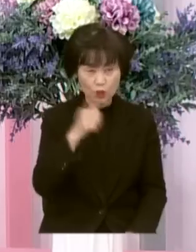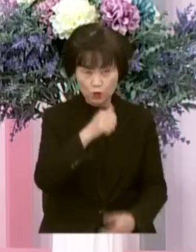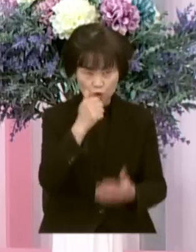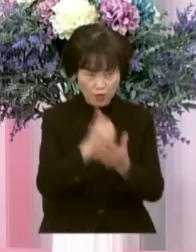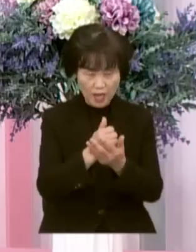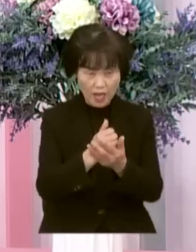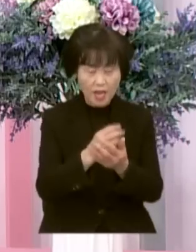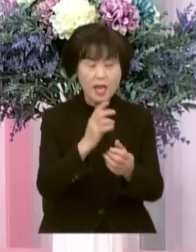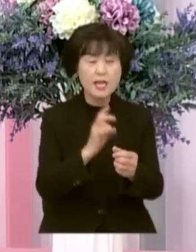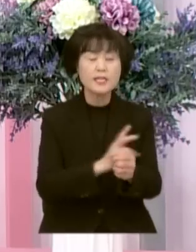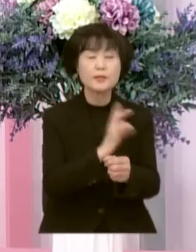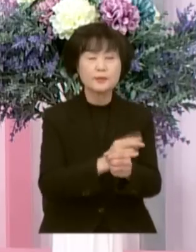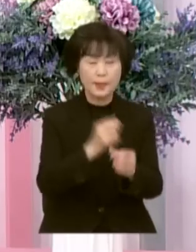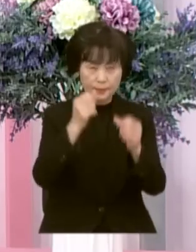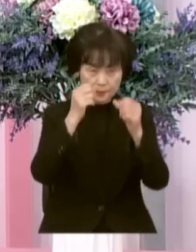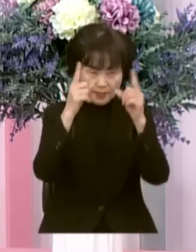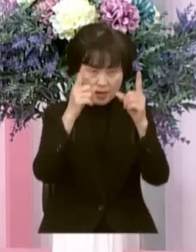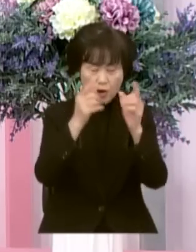24시간 깨어 기도해.